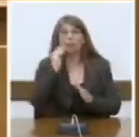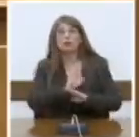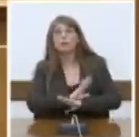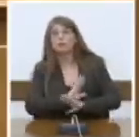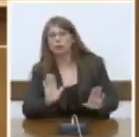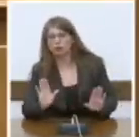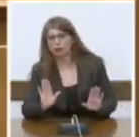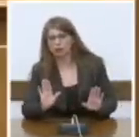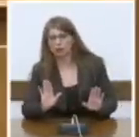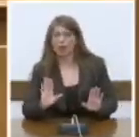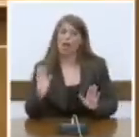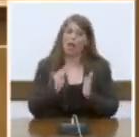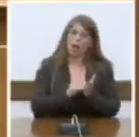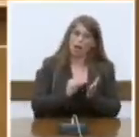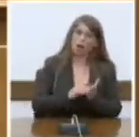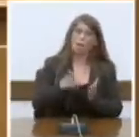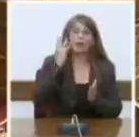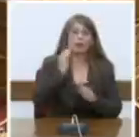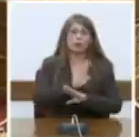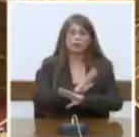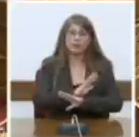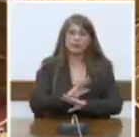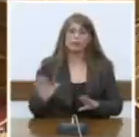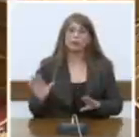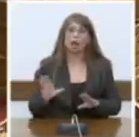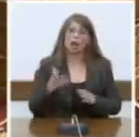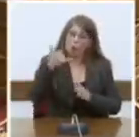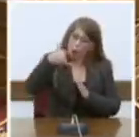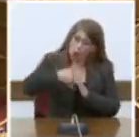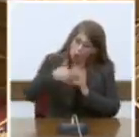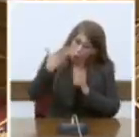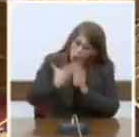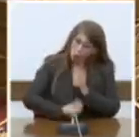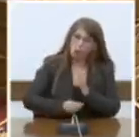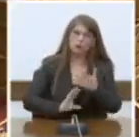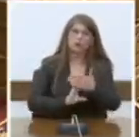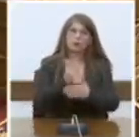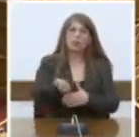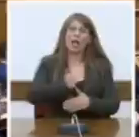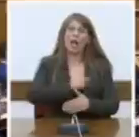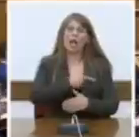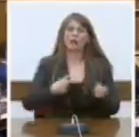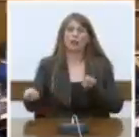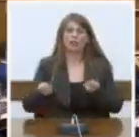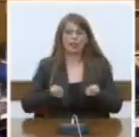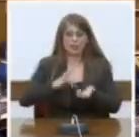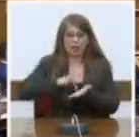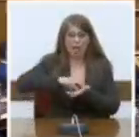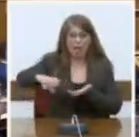Και επίσης δεν ακούσαμε τίποτα για την ουσία της ανάπτυξης που είναι η αυτοδιοίκηση και η αποκέντρωση. Ούτε κουβέντα.